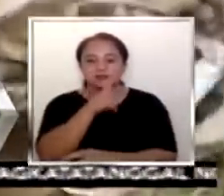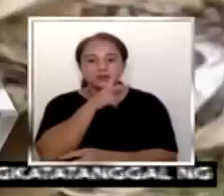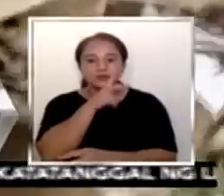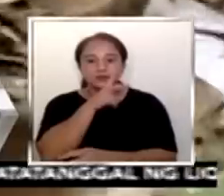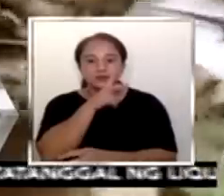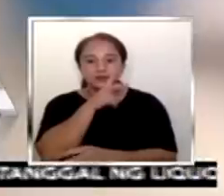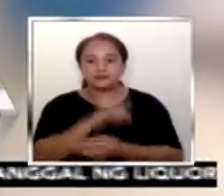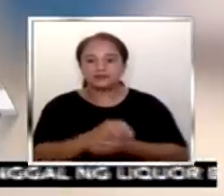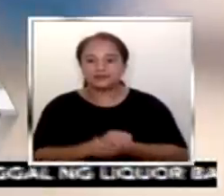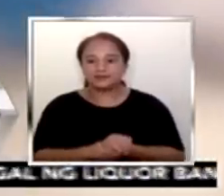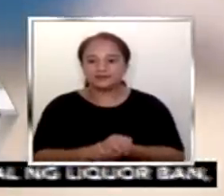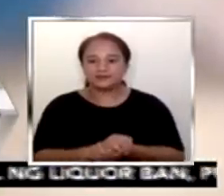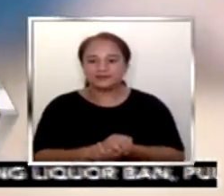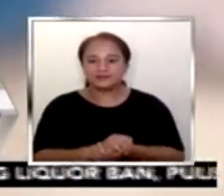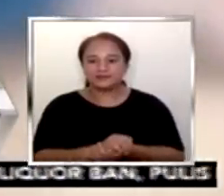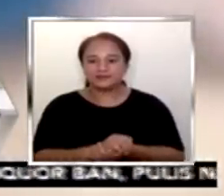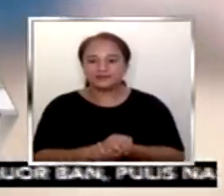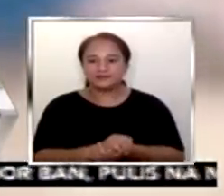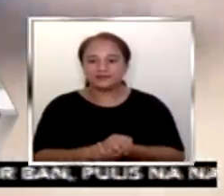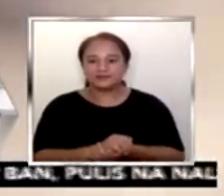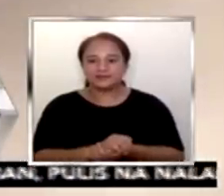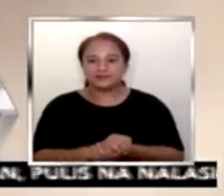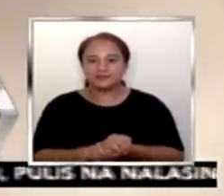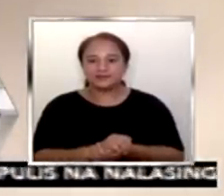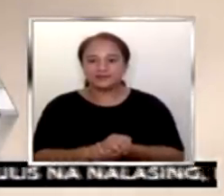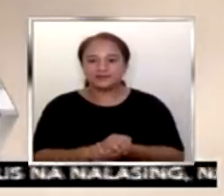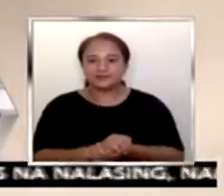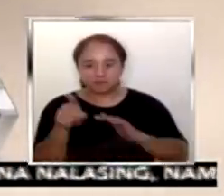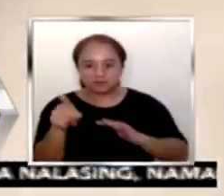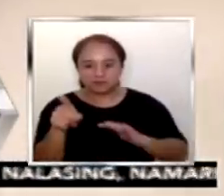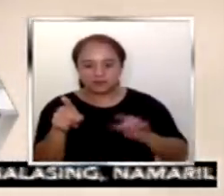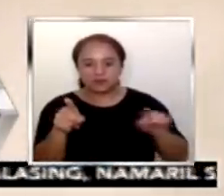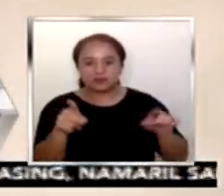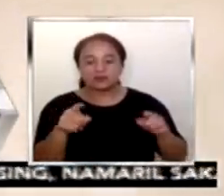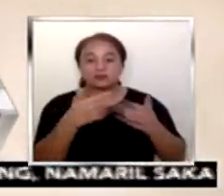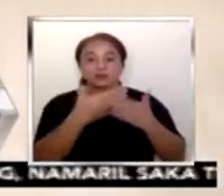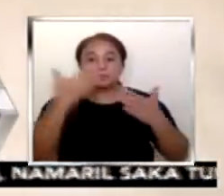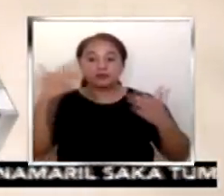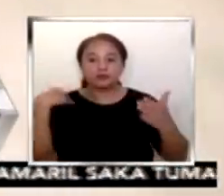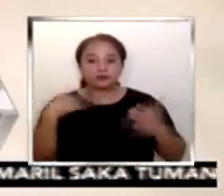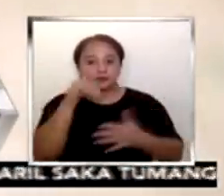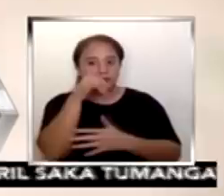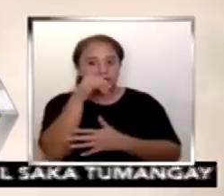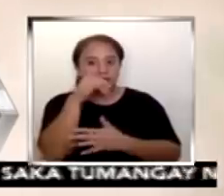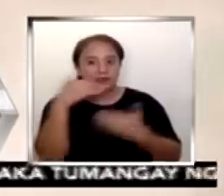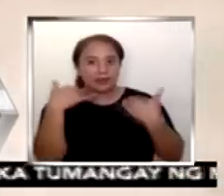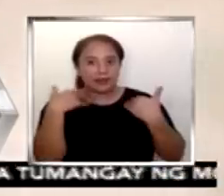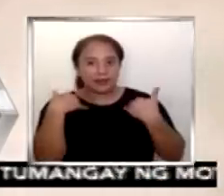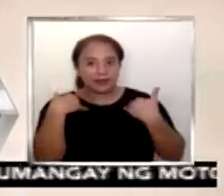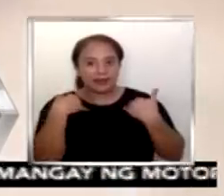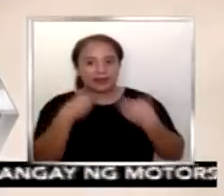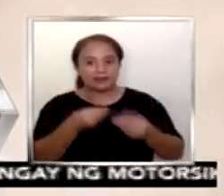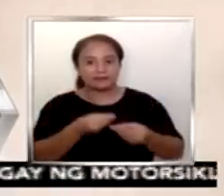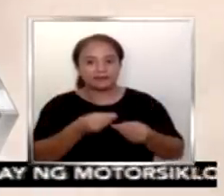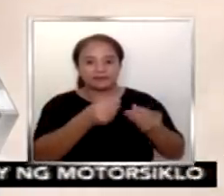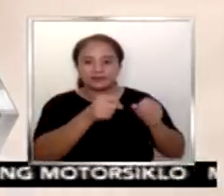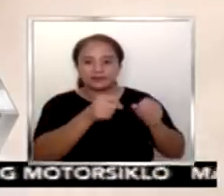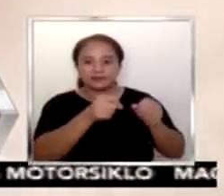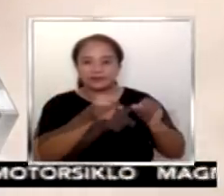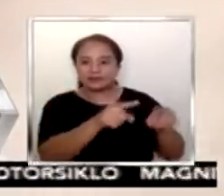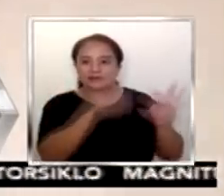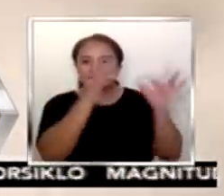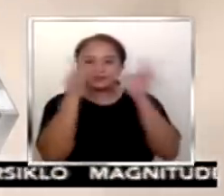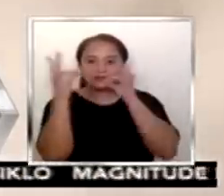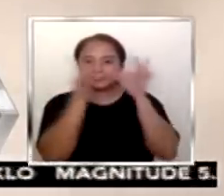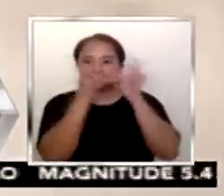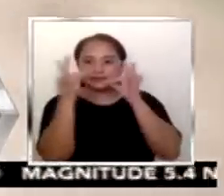Pinagod mo kami? Bago ang habulan ay kuwang-kuwa pa sa kamera ang aktual na pag-abot ng suspek ng illegal na droga sa undercover agent ng Kalawan